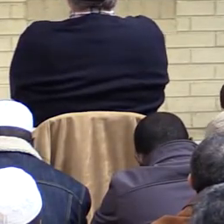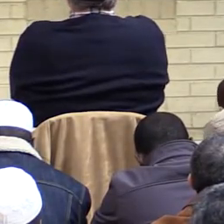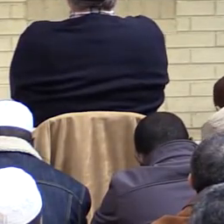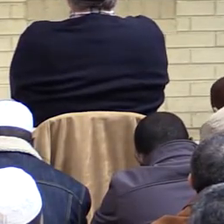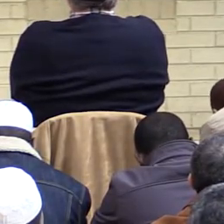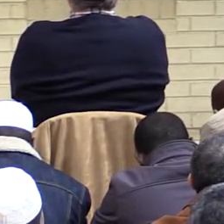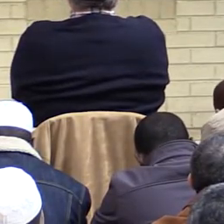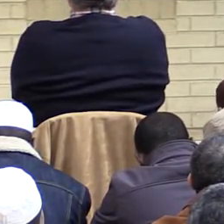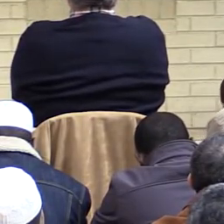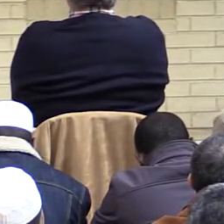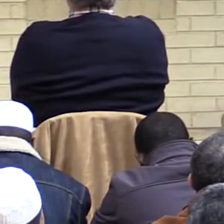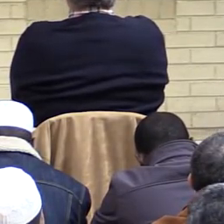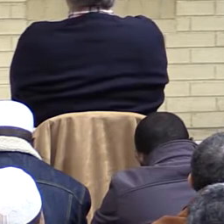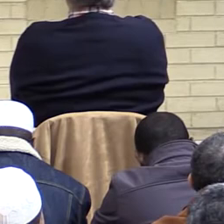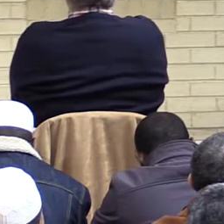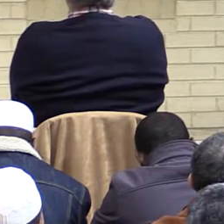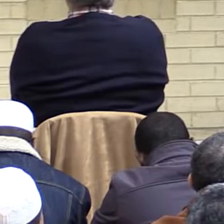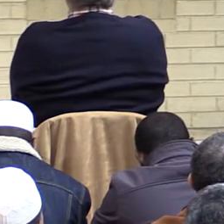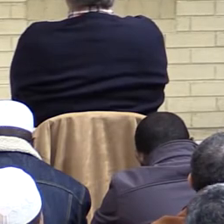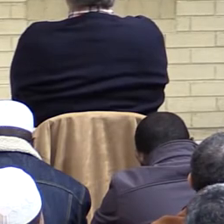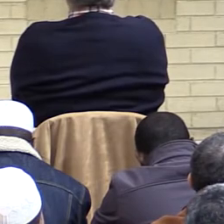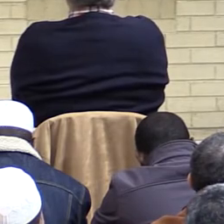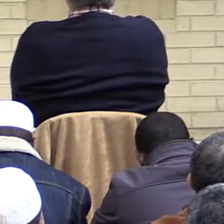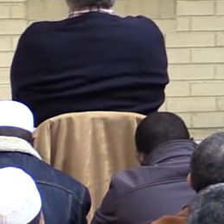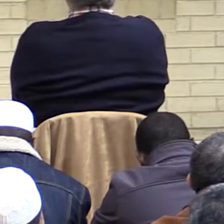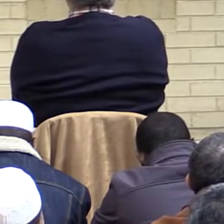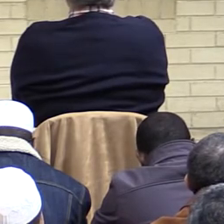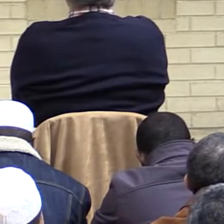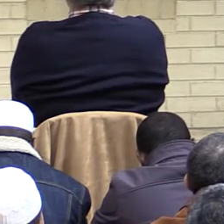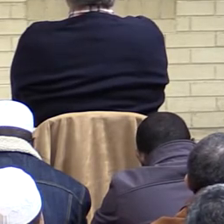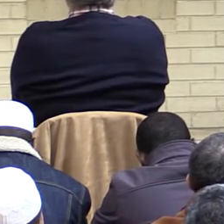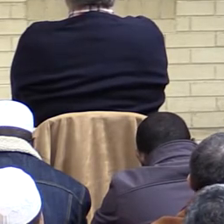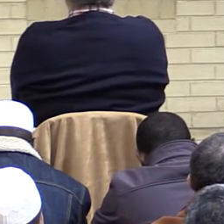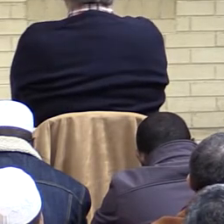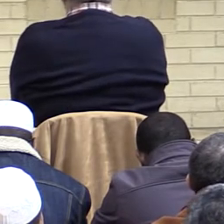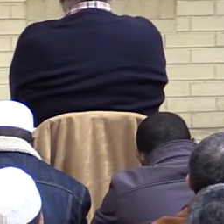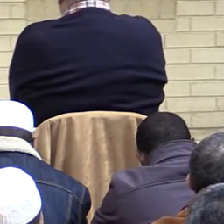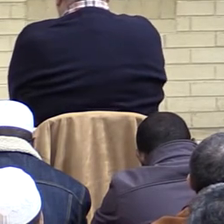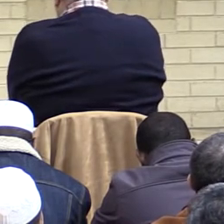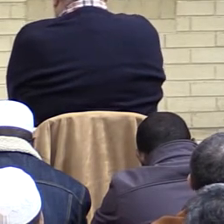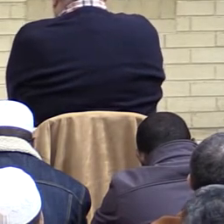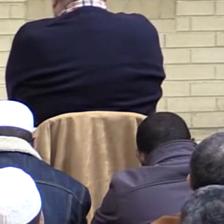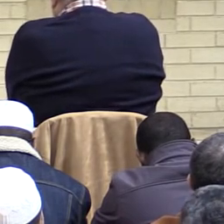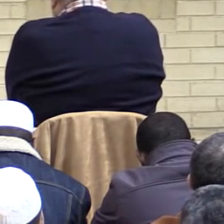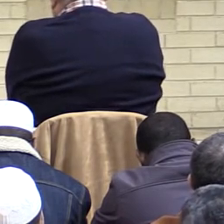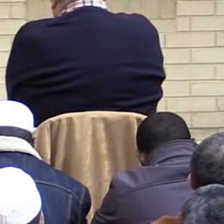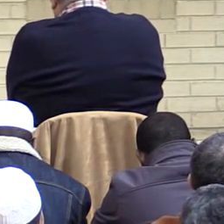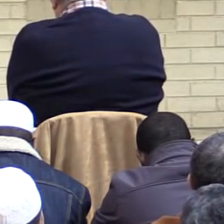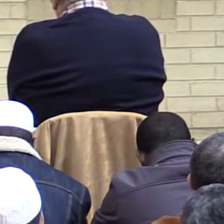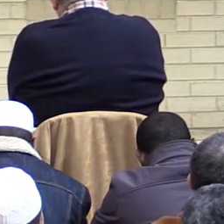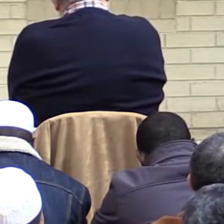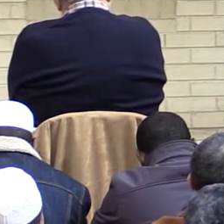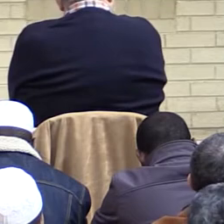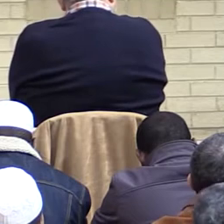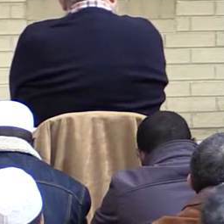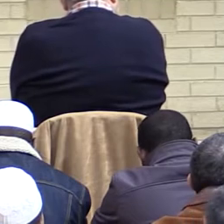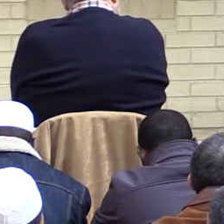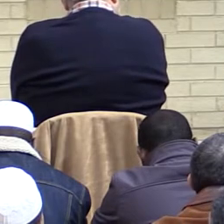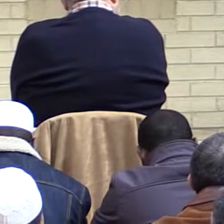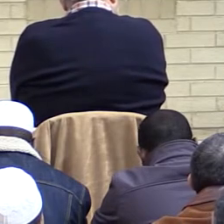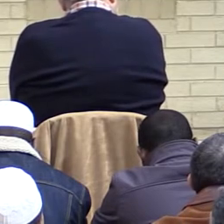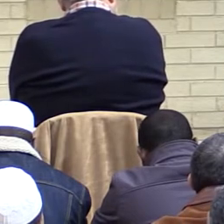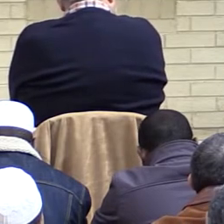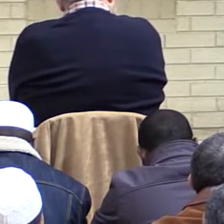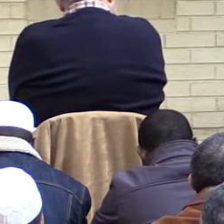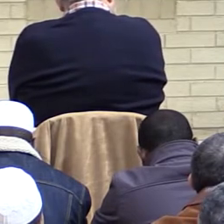أنفسنا ومن سيئات أعمالنا من يهد الله فهو المهتد ومن يضلل فلن تجد له وليا